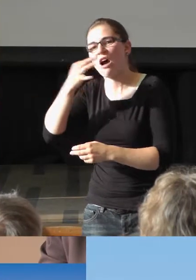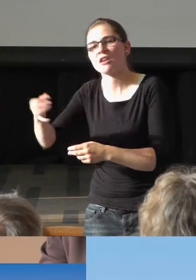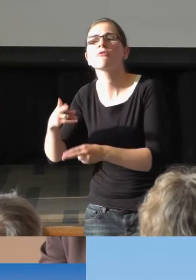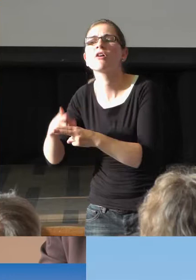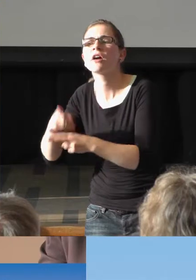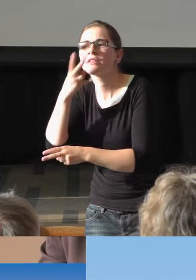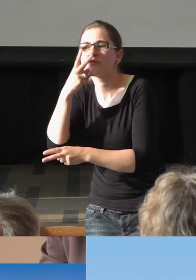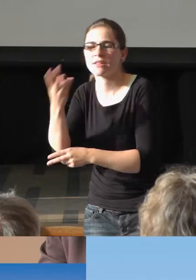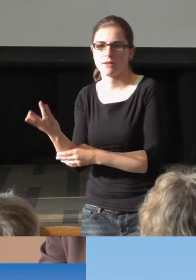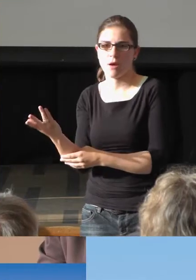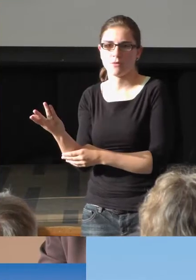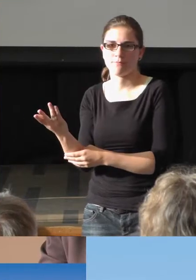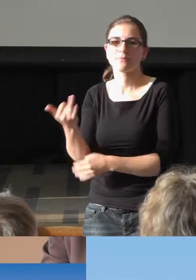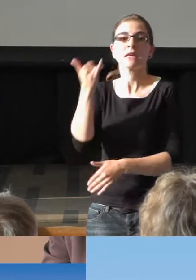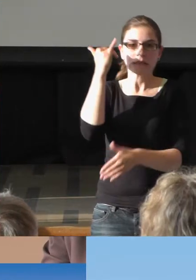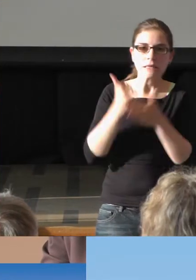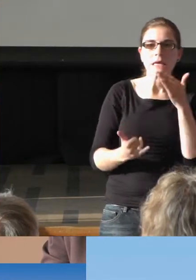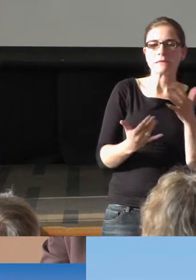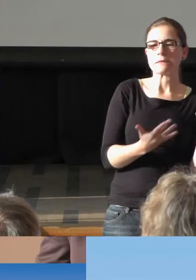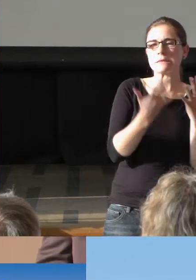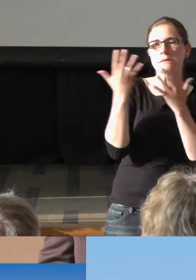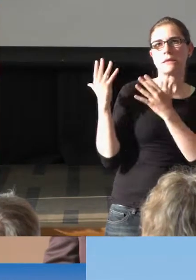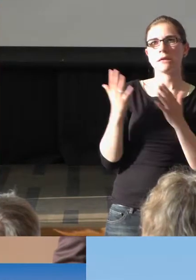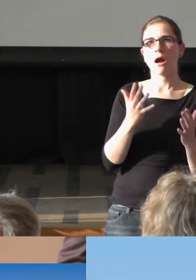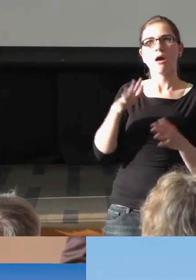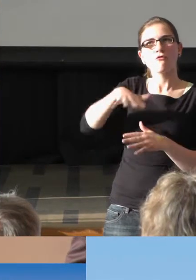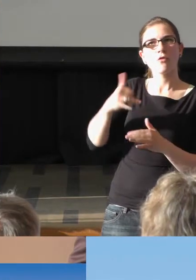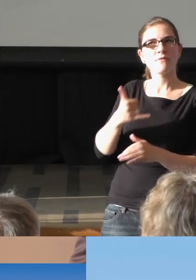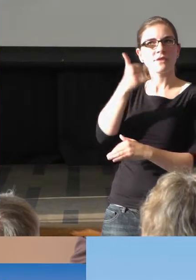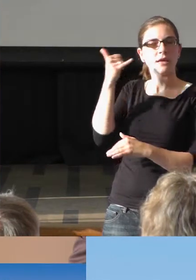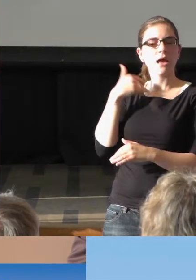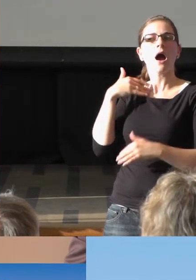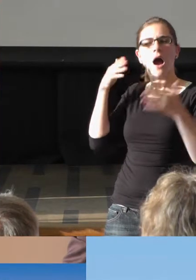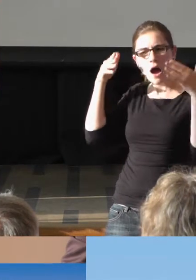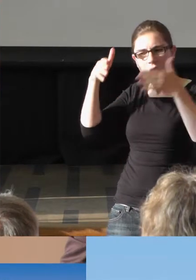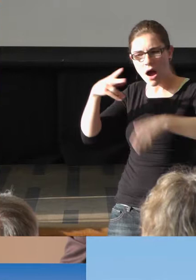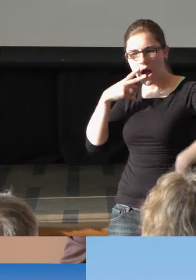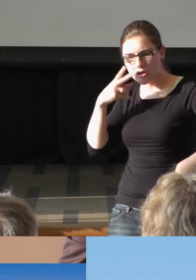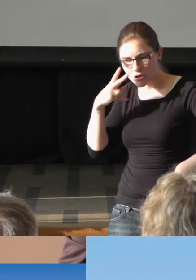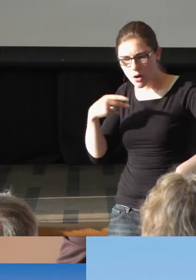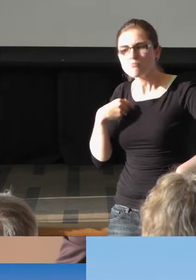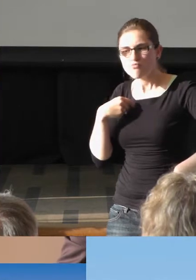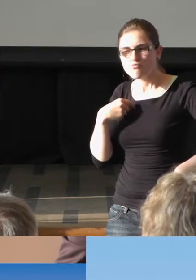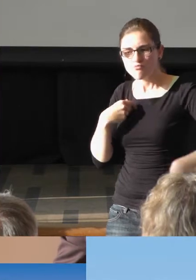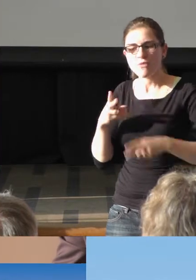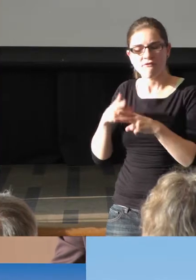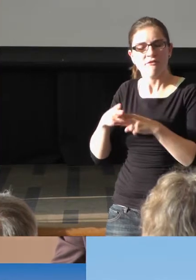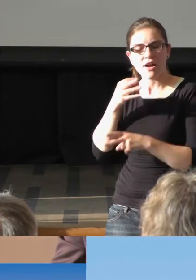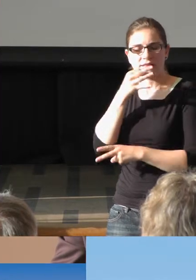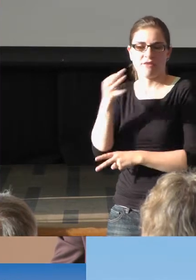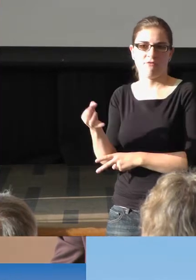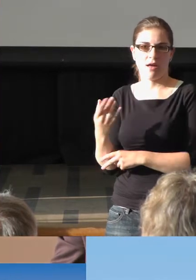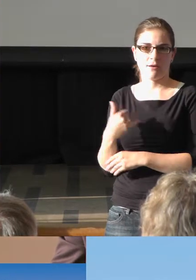ich sage mal, 10, 15 Jahren ist das in das Big für die Öffentlichkeit gekommen, auch die Diagnose. Denn wir haben kaum